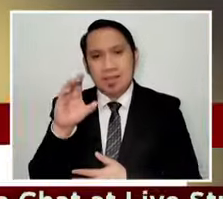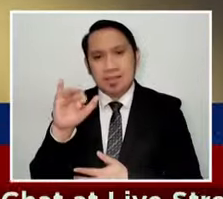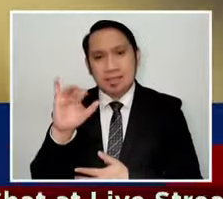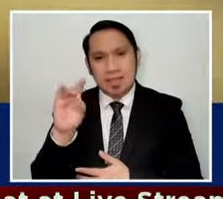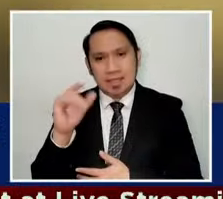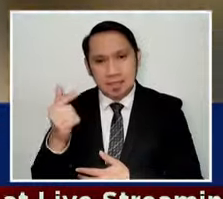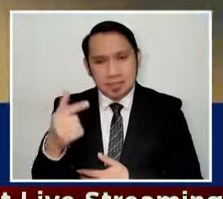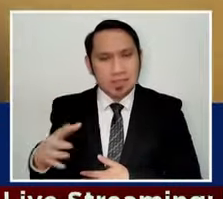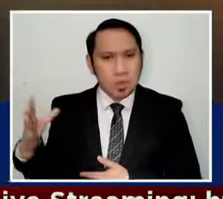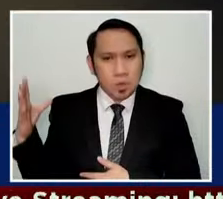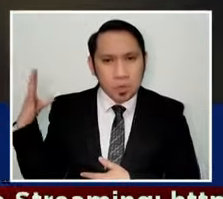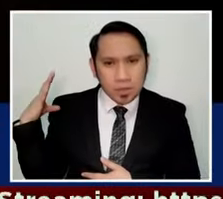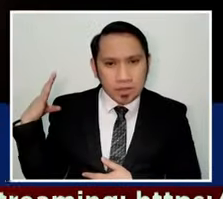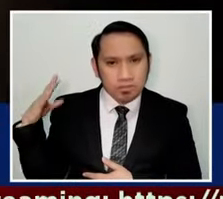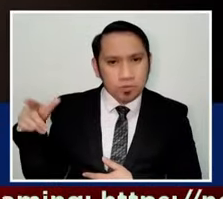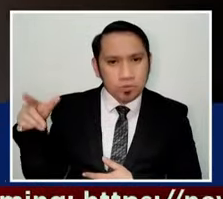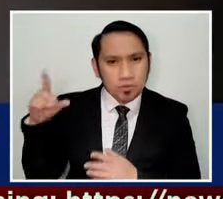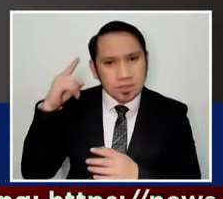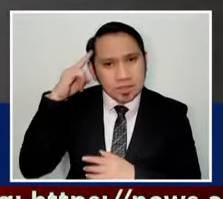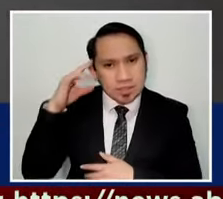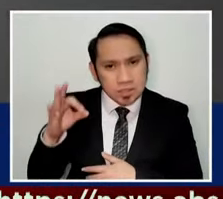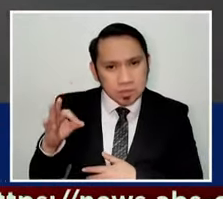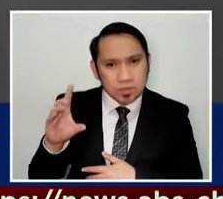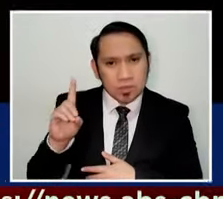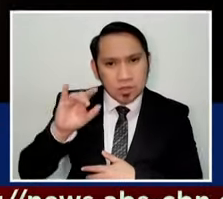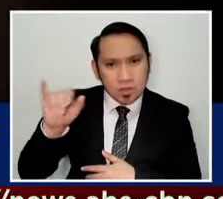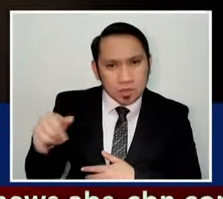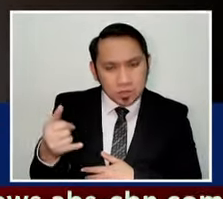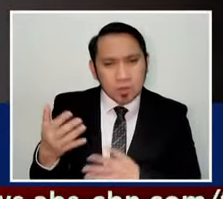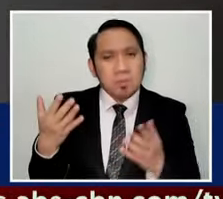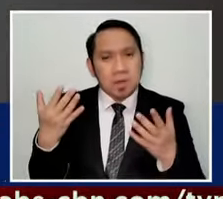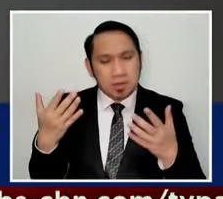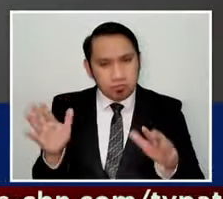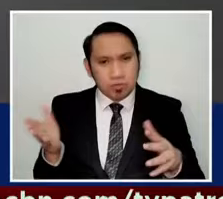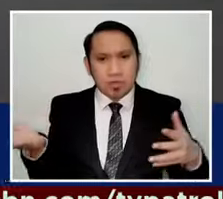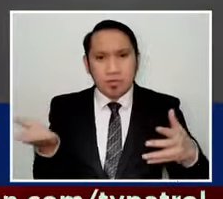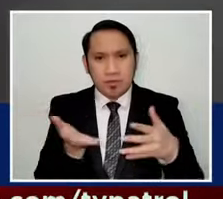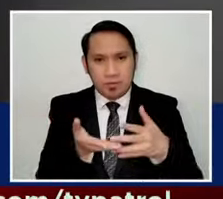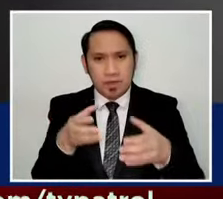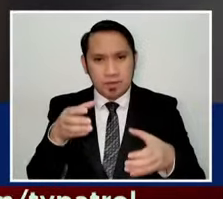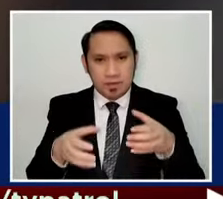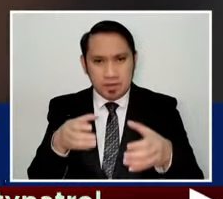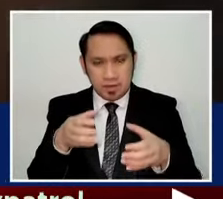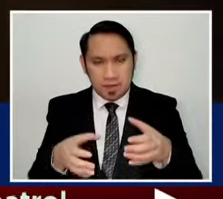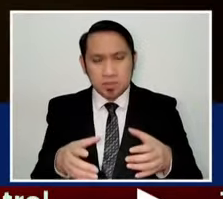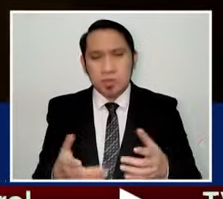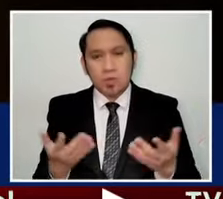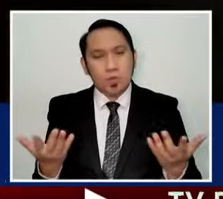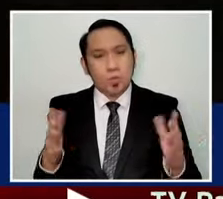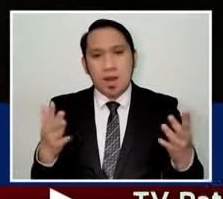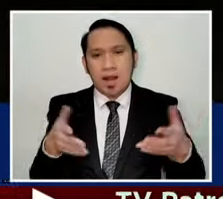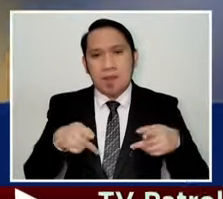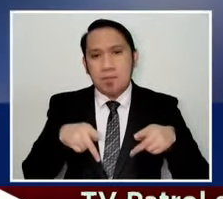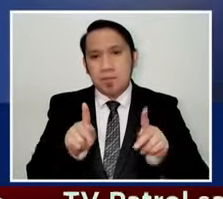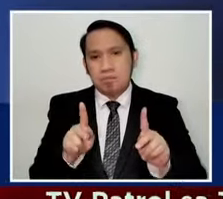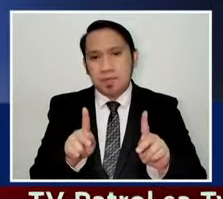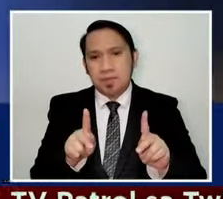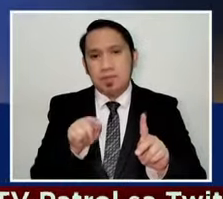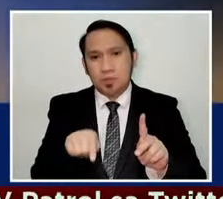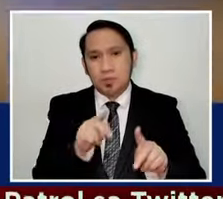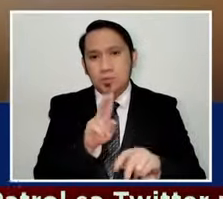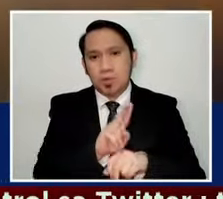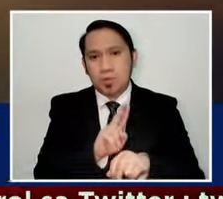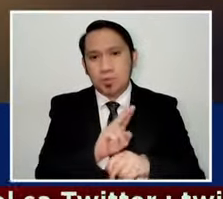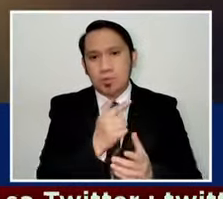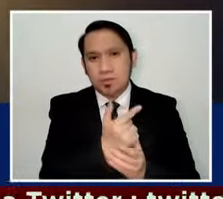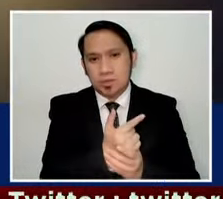ng DOJ matapos nilang maisampa ang reklamong illegal possession of firearms laban kay Congressman Teves at sa dalawa